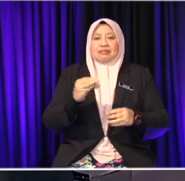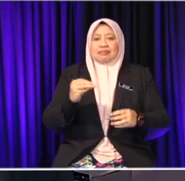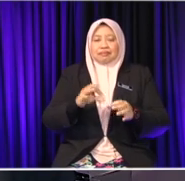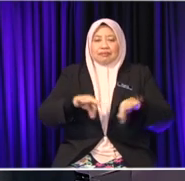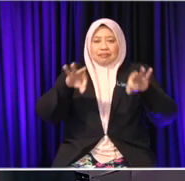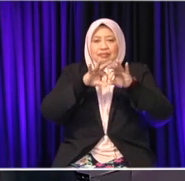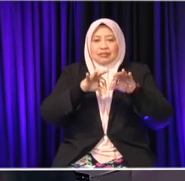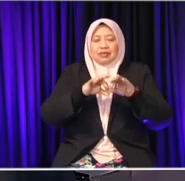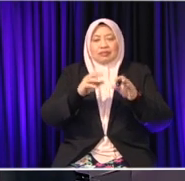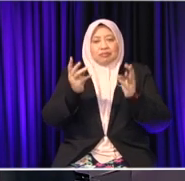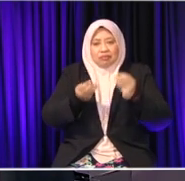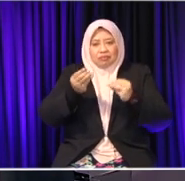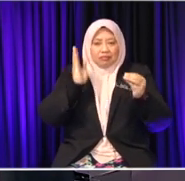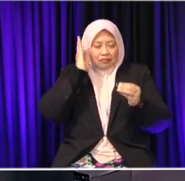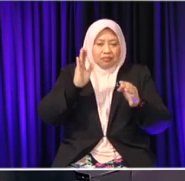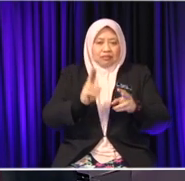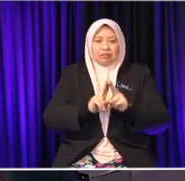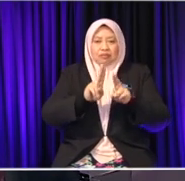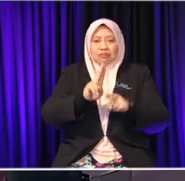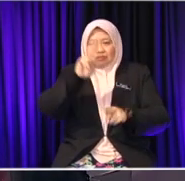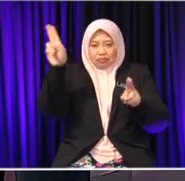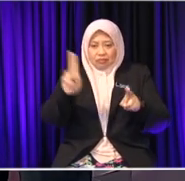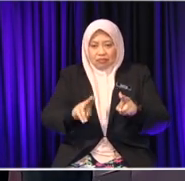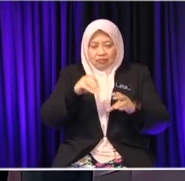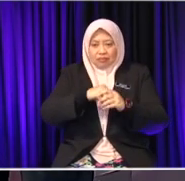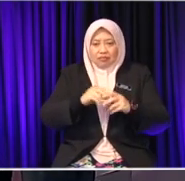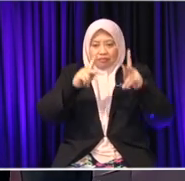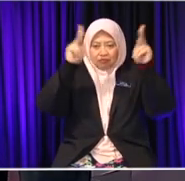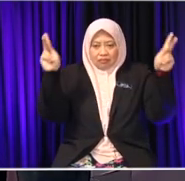ujian SMP karena apa seribu baru contoh